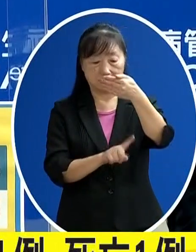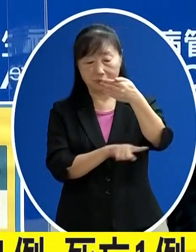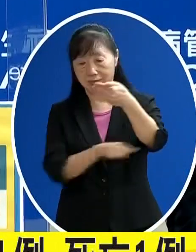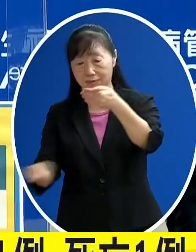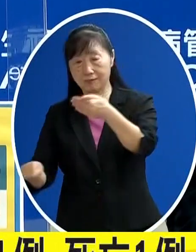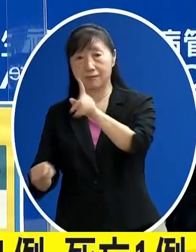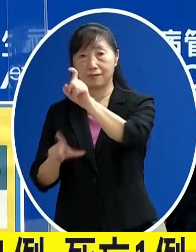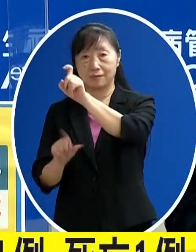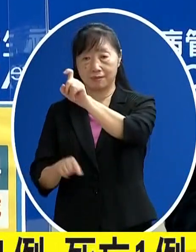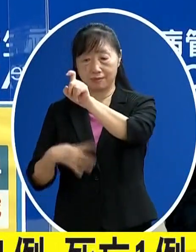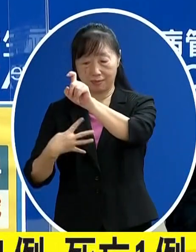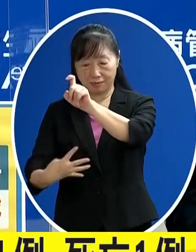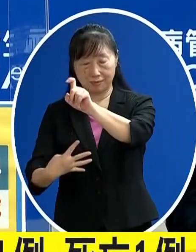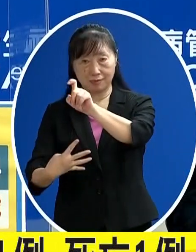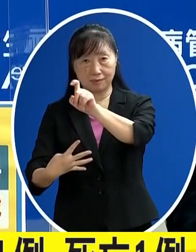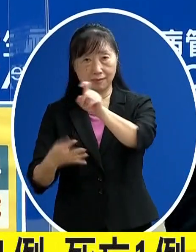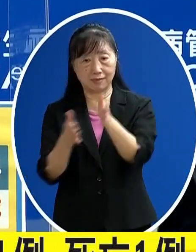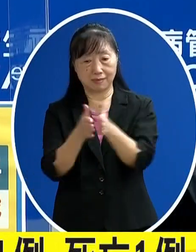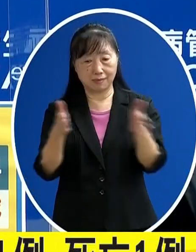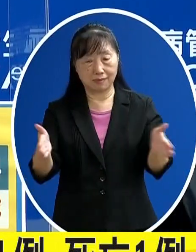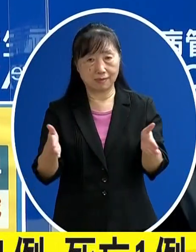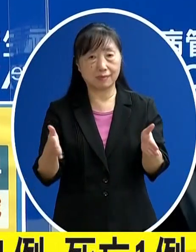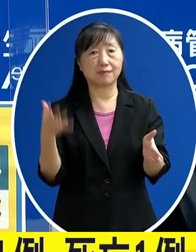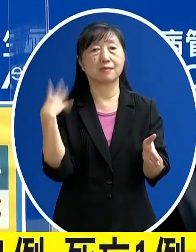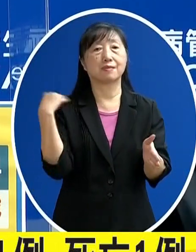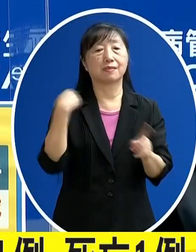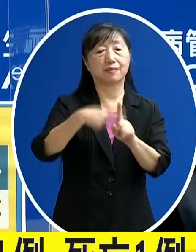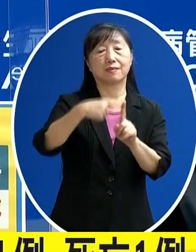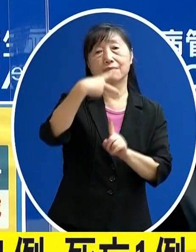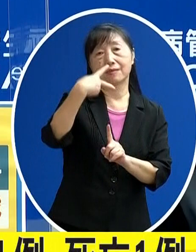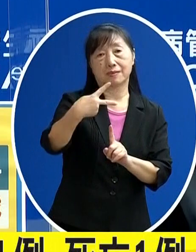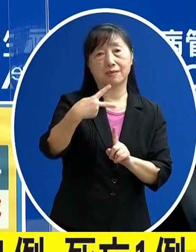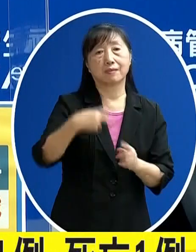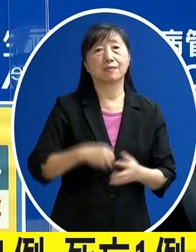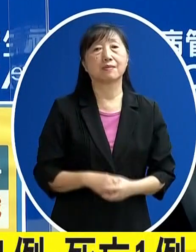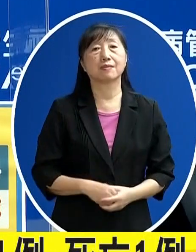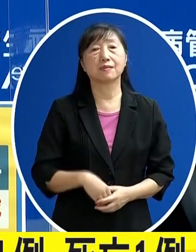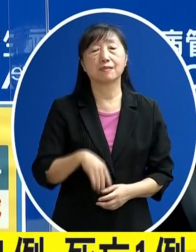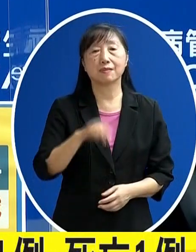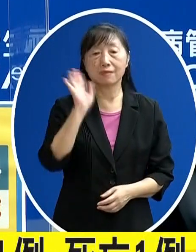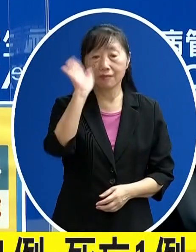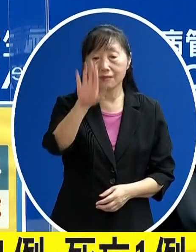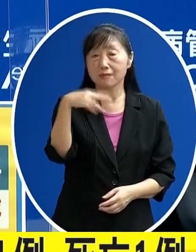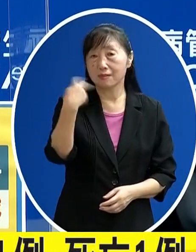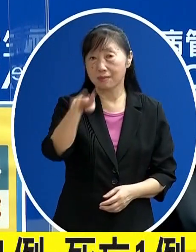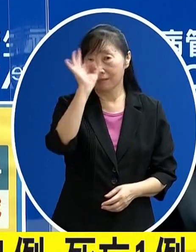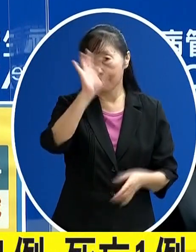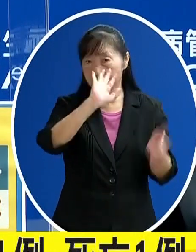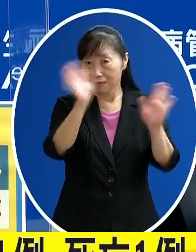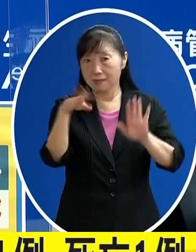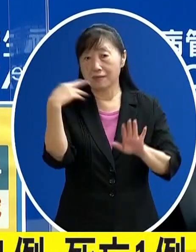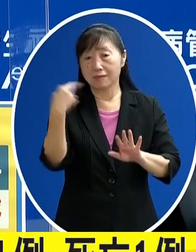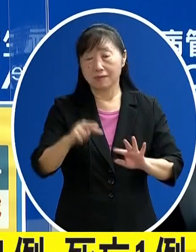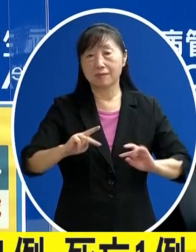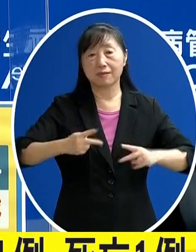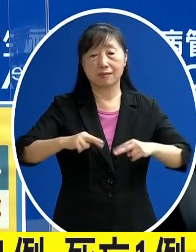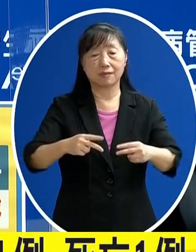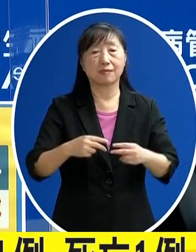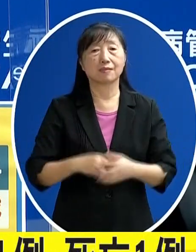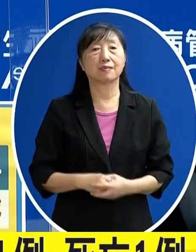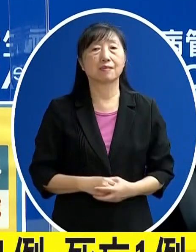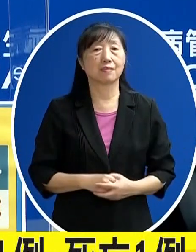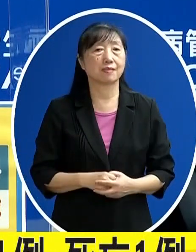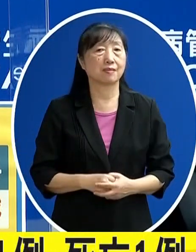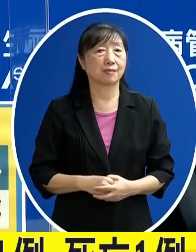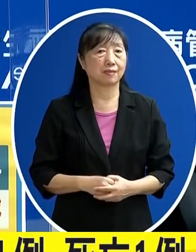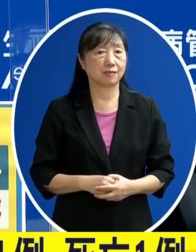到10月4号，那全国维持2级的警戒，然后后续再看情况哈，再做滚动式的修